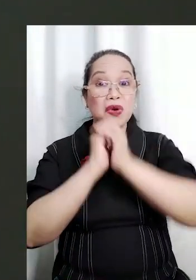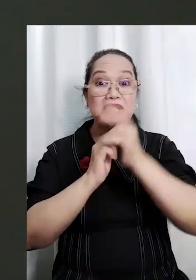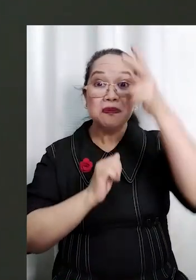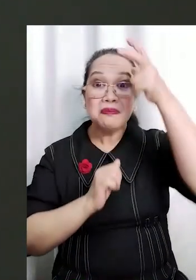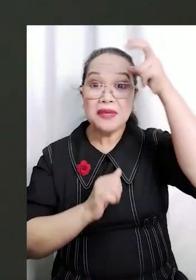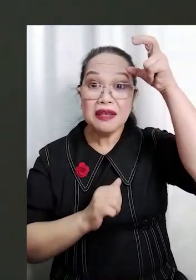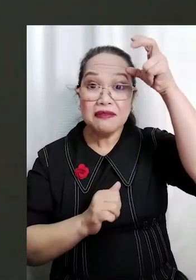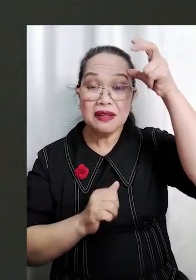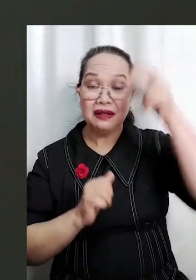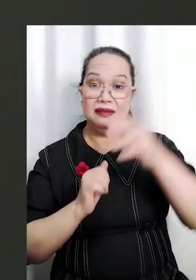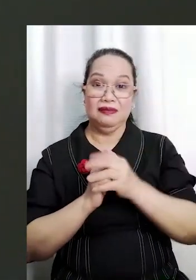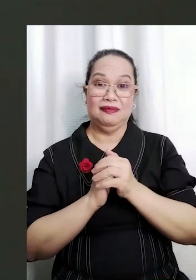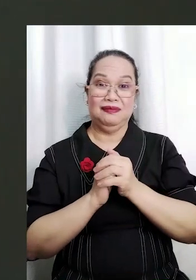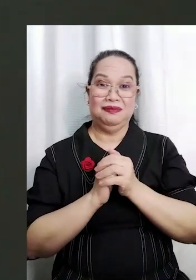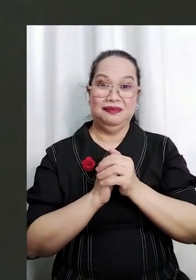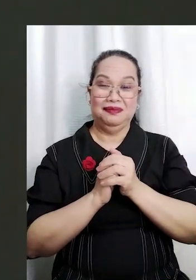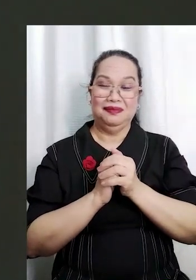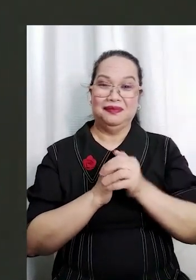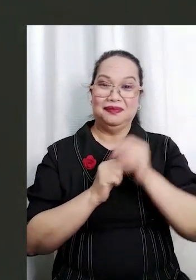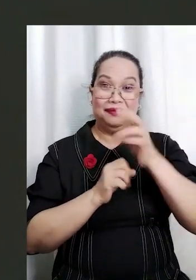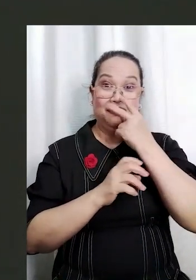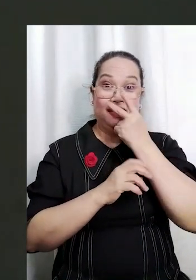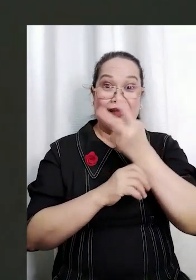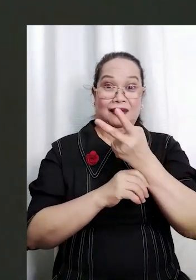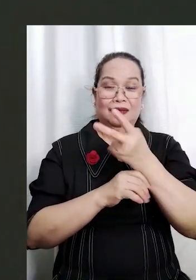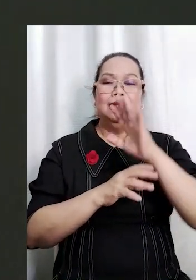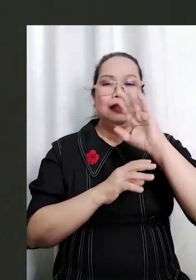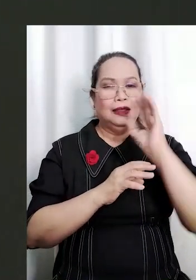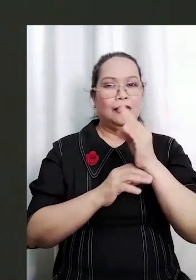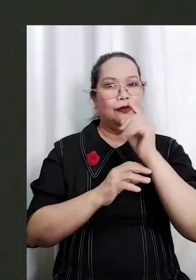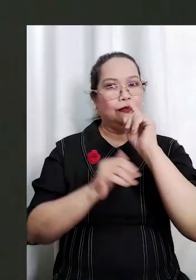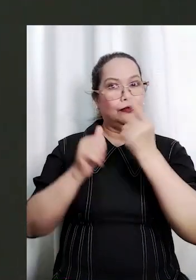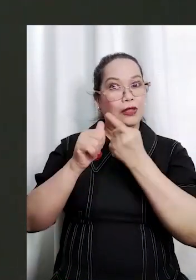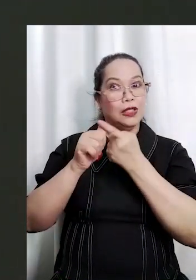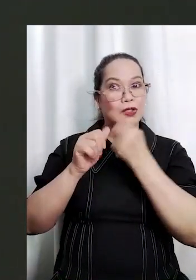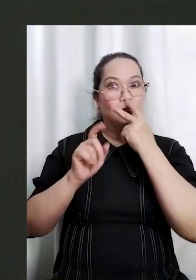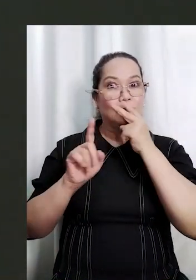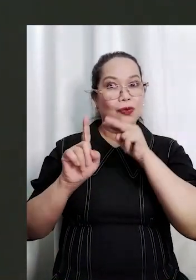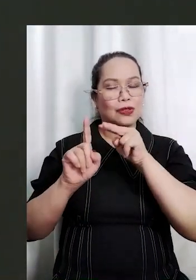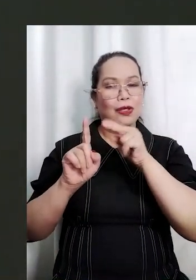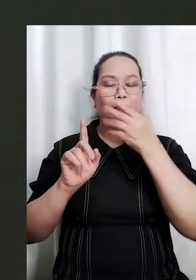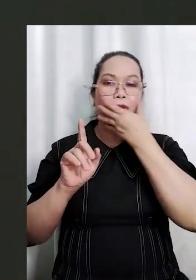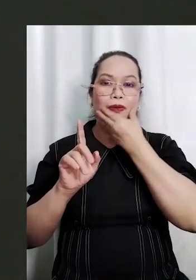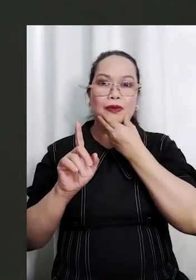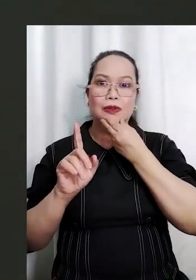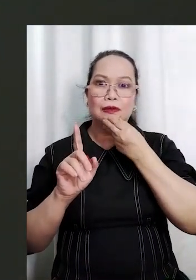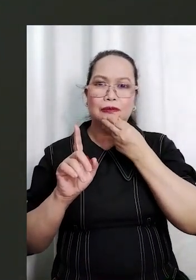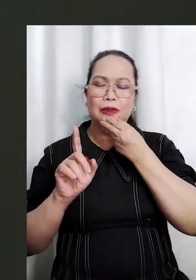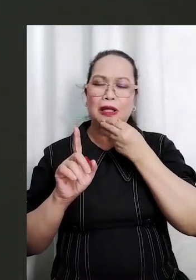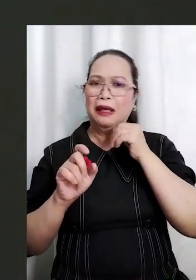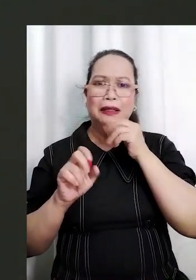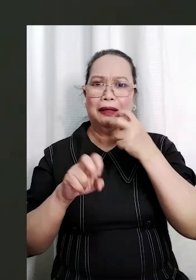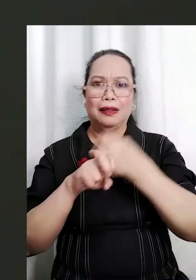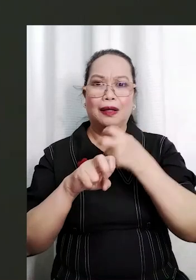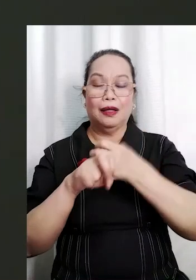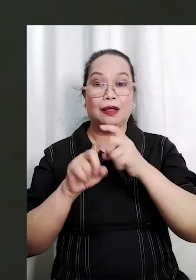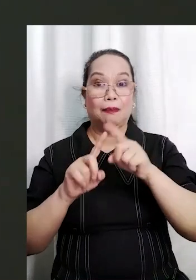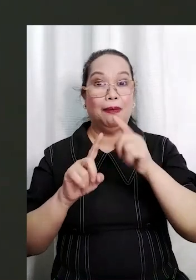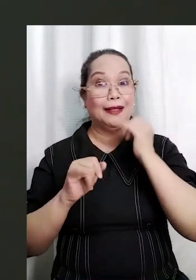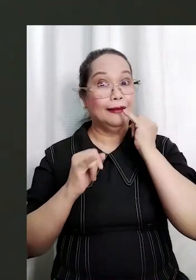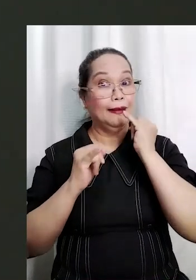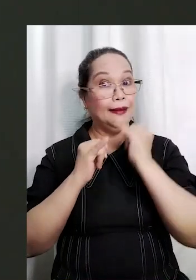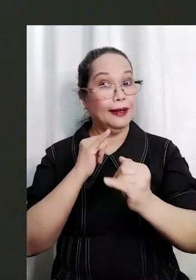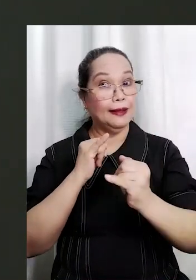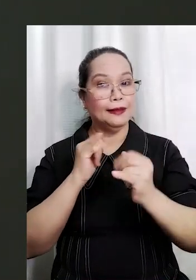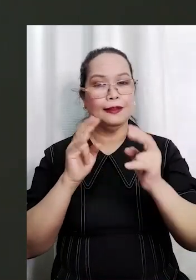kanya. Kung tingnan ninyo, mukhang sa unang tingin, mukhang maganda, mukhang hindi mahirap. Pero